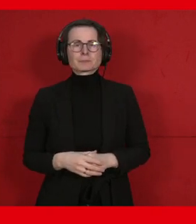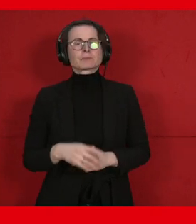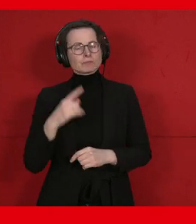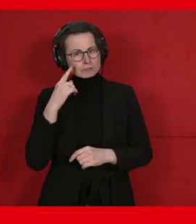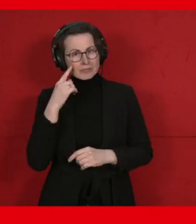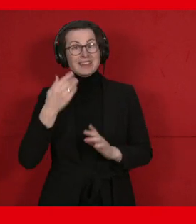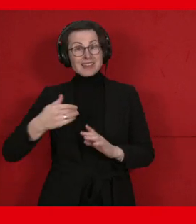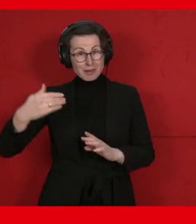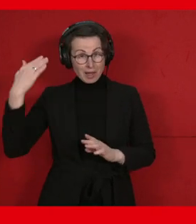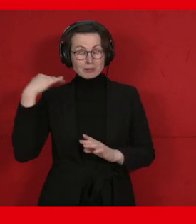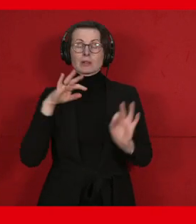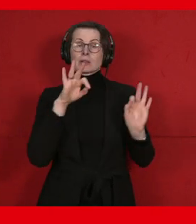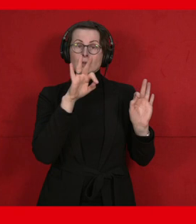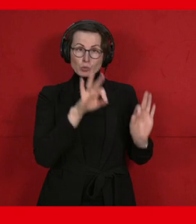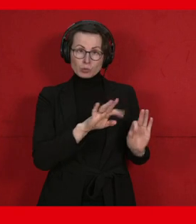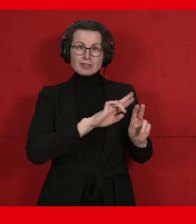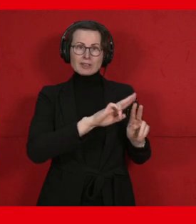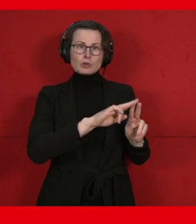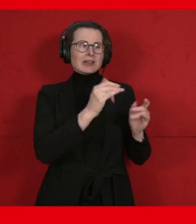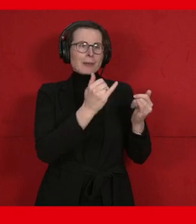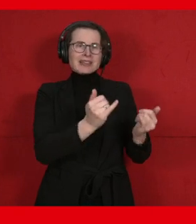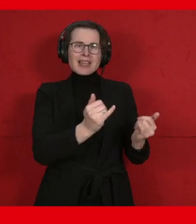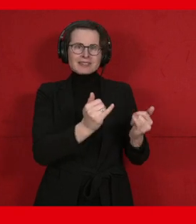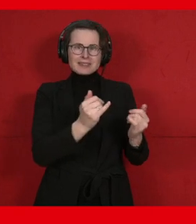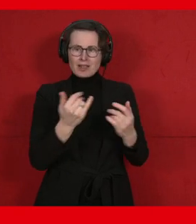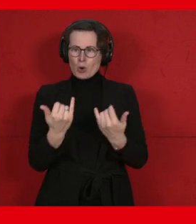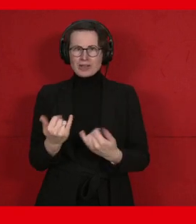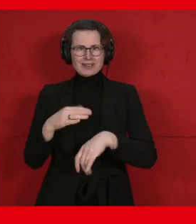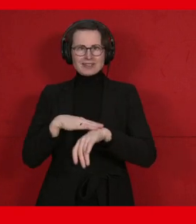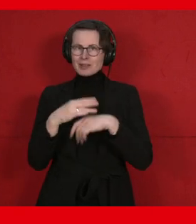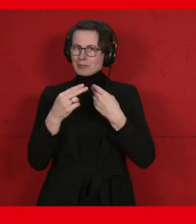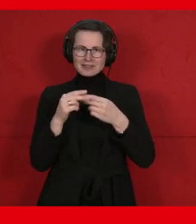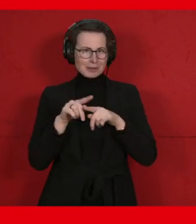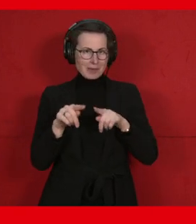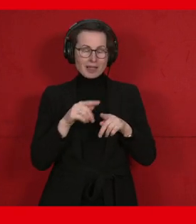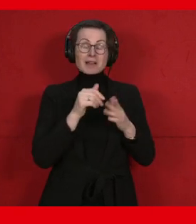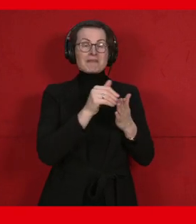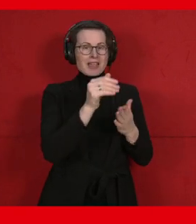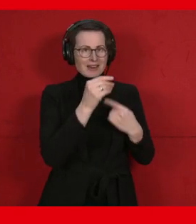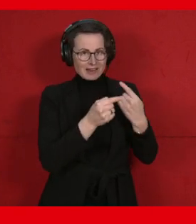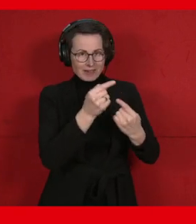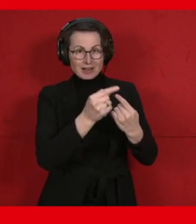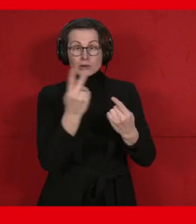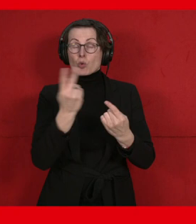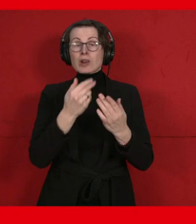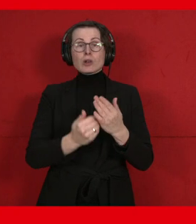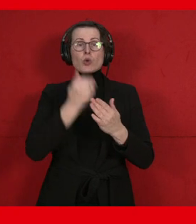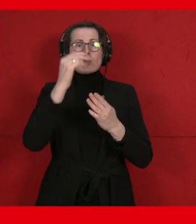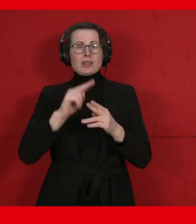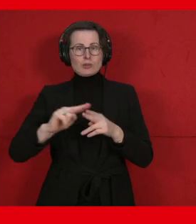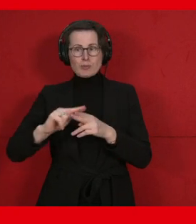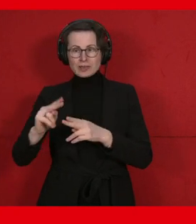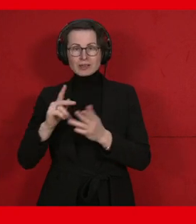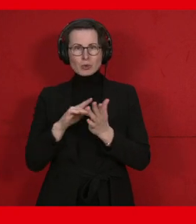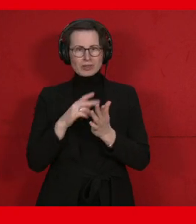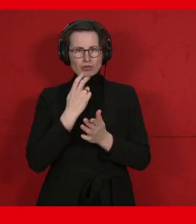das war ein richtiges Instrument, aber wir müssen es nun weiterentwickeln. Und wir brauchen auch neue Instrumente, um den Strom bezahlbar zu lassen.